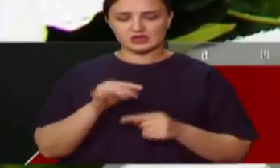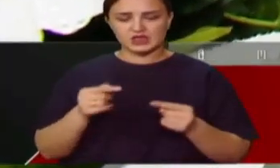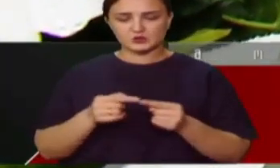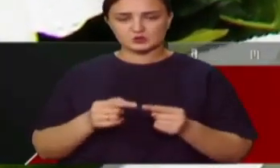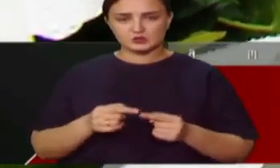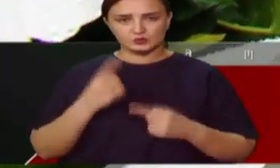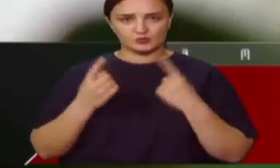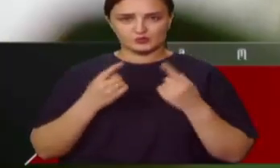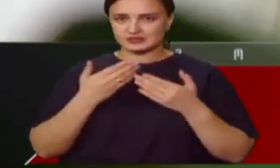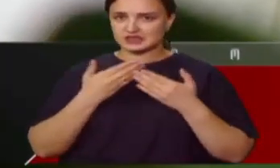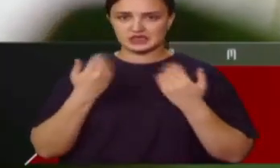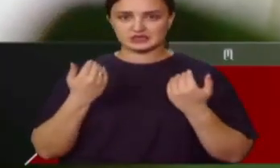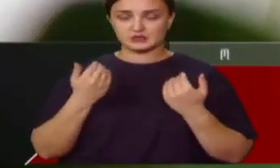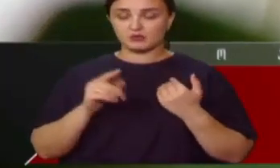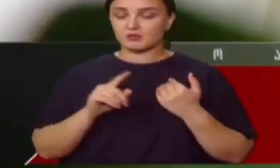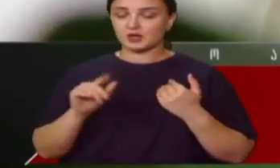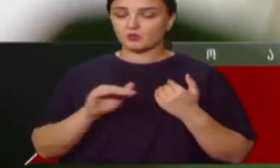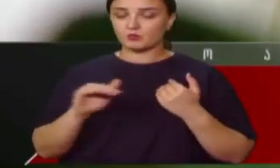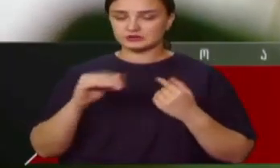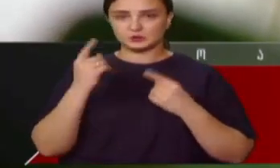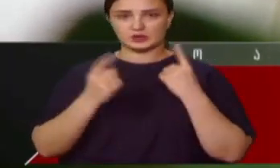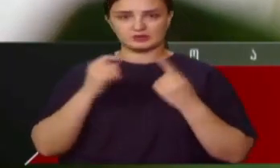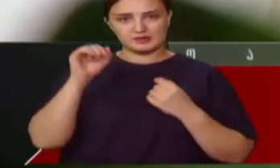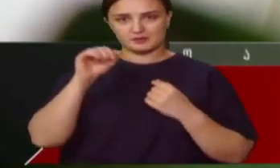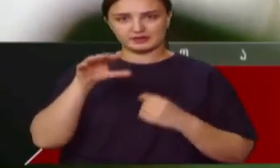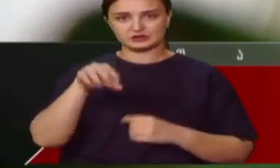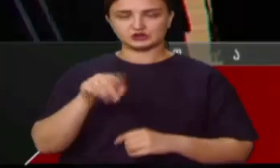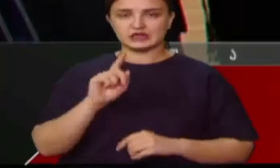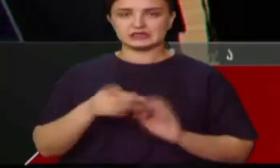მონაცემები ამ დრომდე არ არსებობს, თუმცა ოფიციალური ინფორმაციით აფხაზეთში